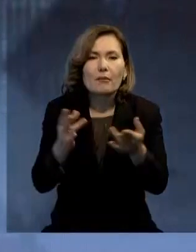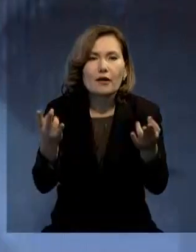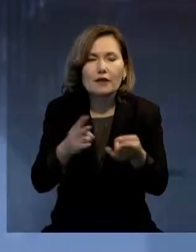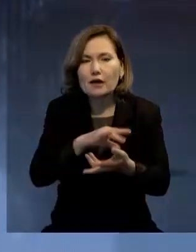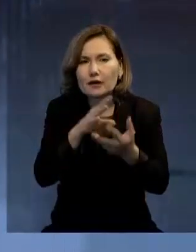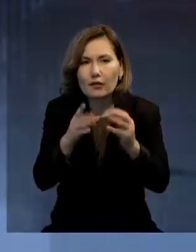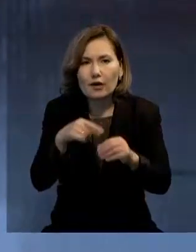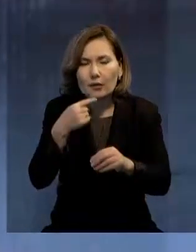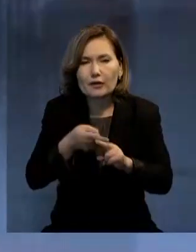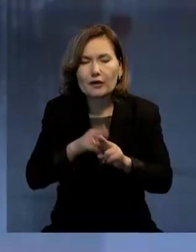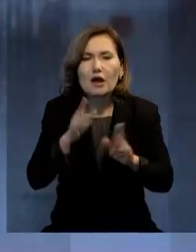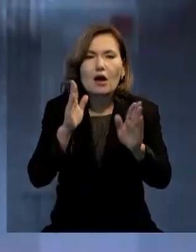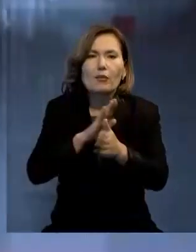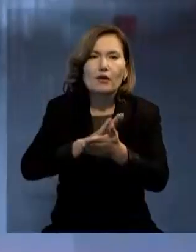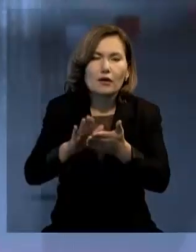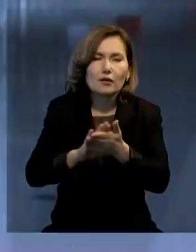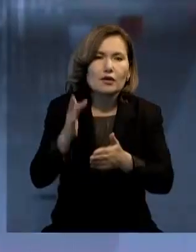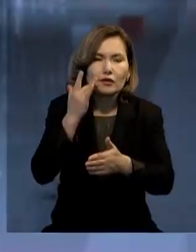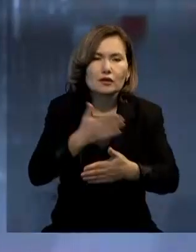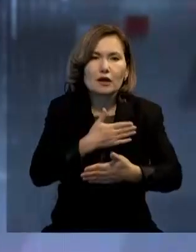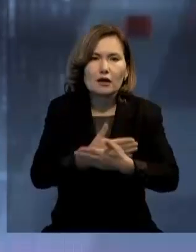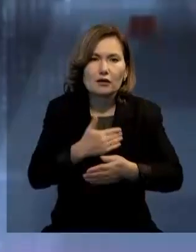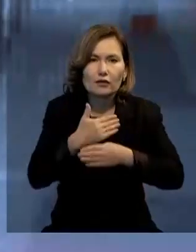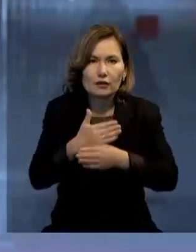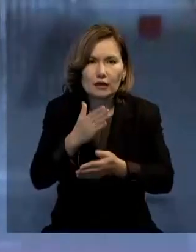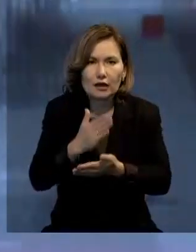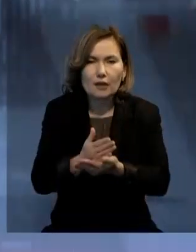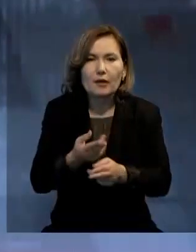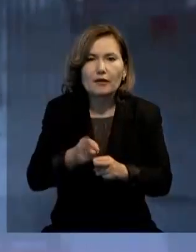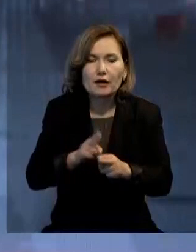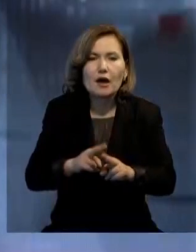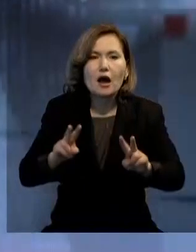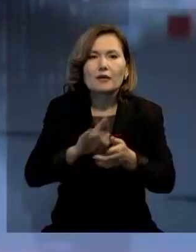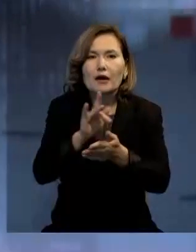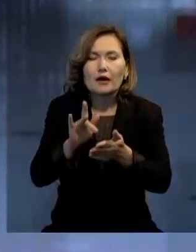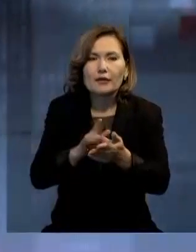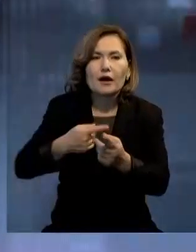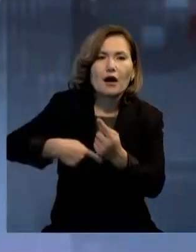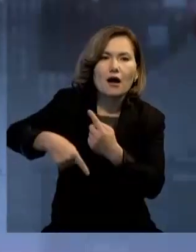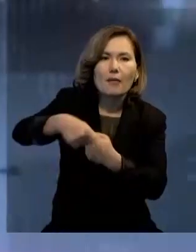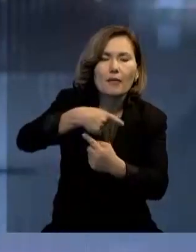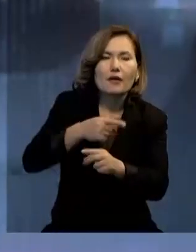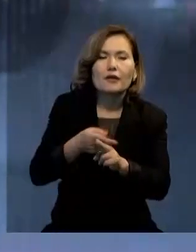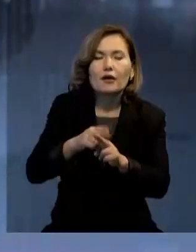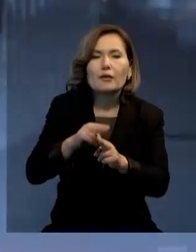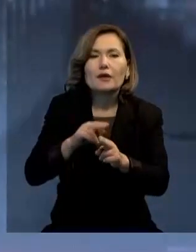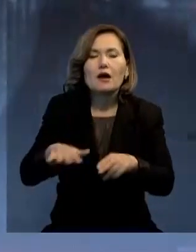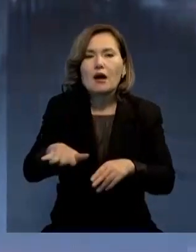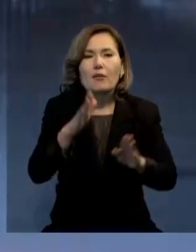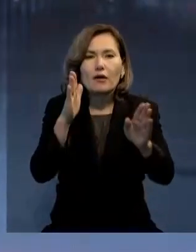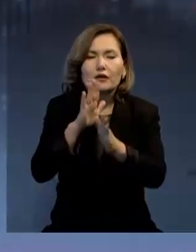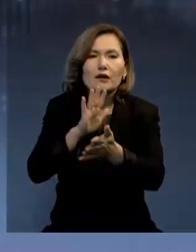акцияға қатысушылар қоршаған ортаның жай-күйіне бей-жай қарамайтын азаматтар. Әсіресе елорда айналасындағы жасыл белдеуде қоқыстан тазарту